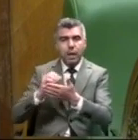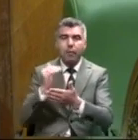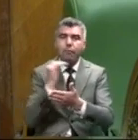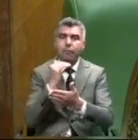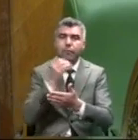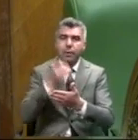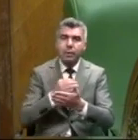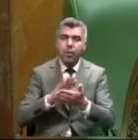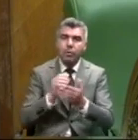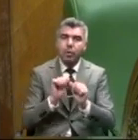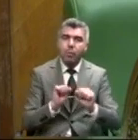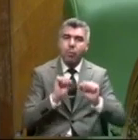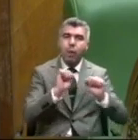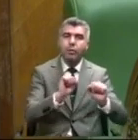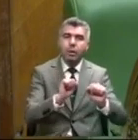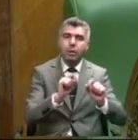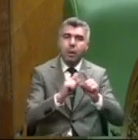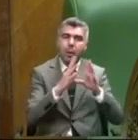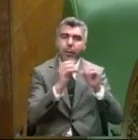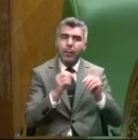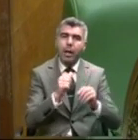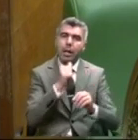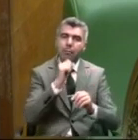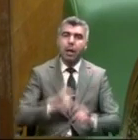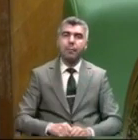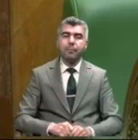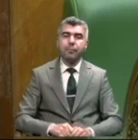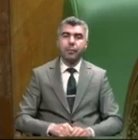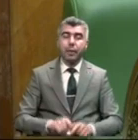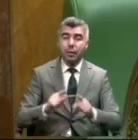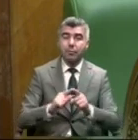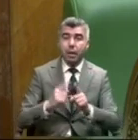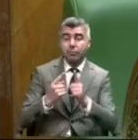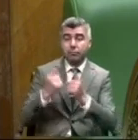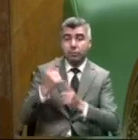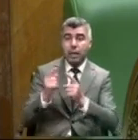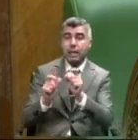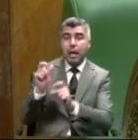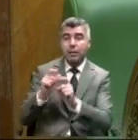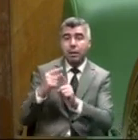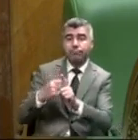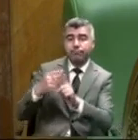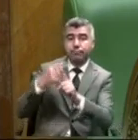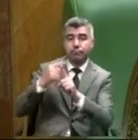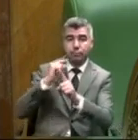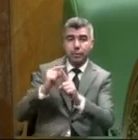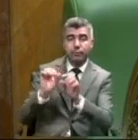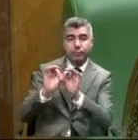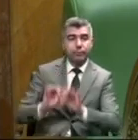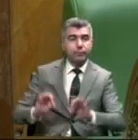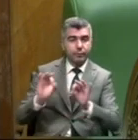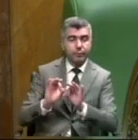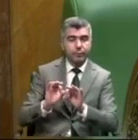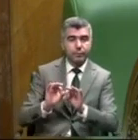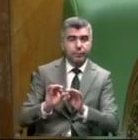المرتبطه بمواجهه اشكاليه ندره المياه وانعكاسات التضخم على القدره الشرائيه للمواطنين وهو الشيء الذي